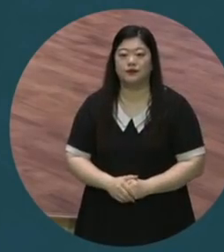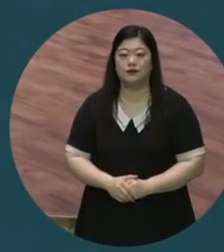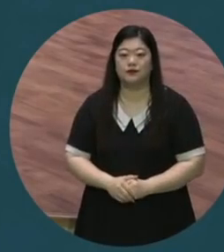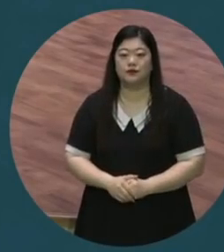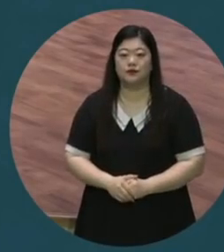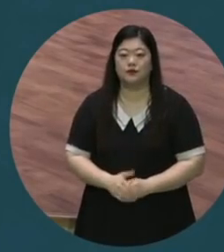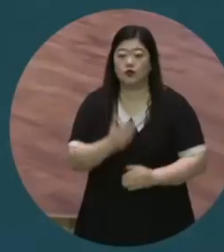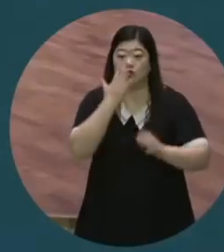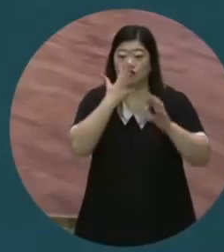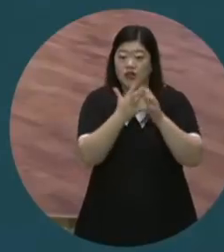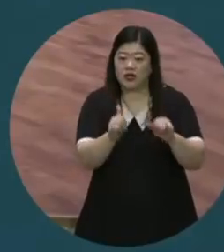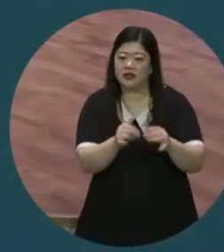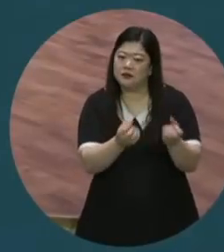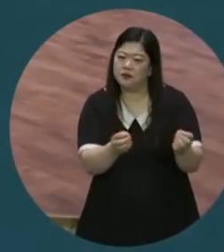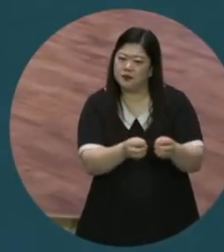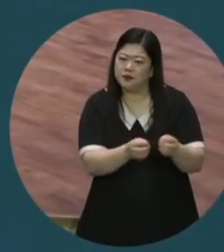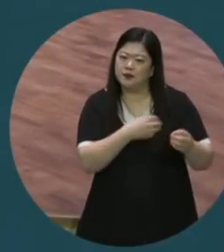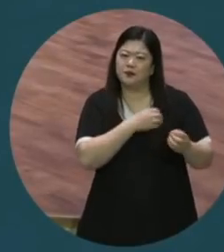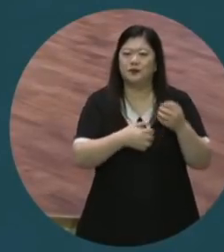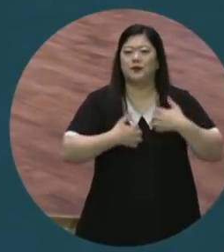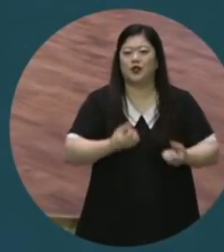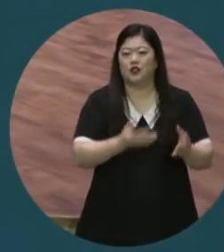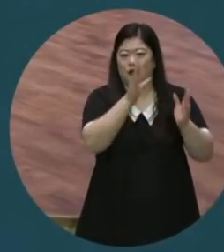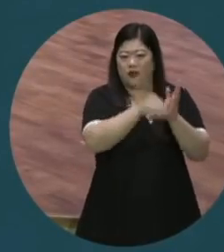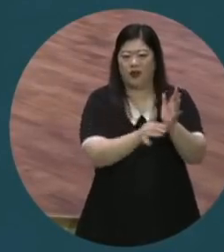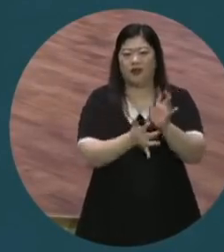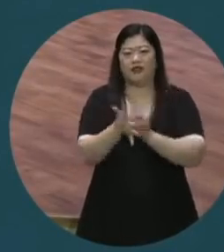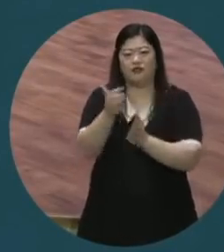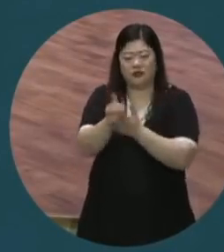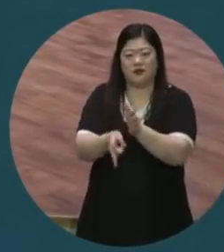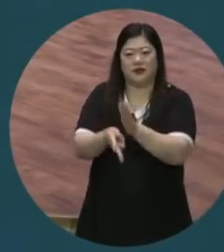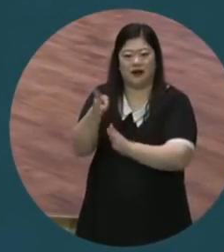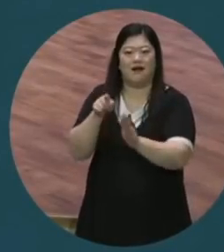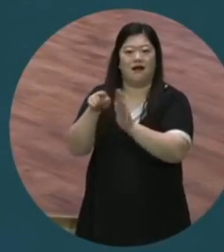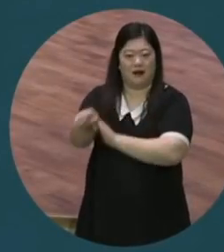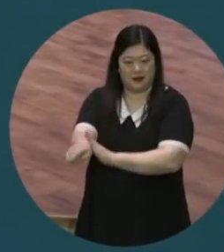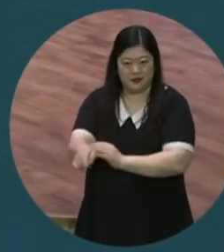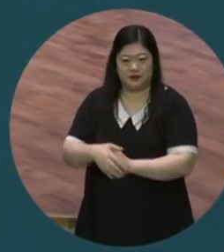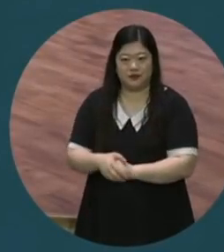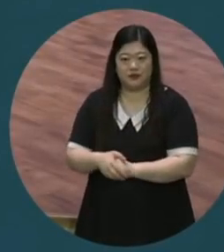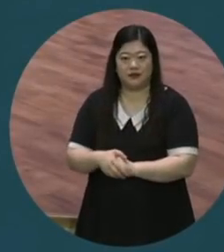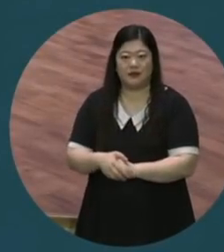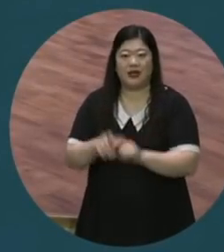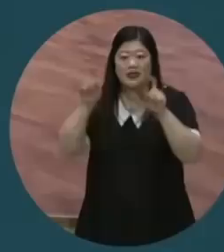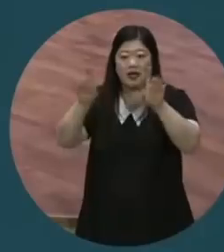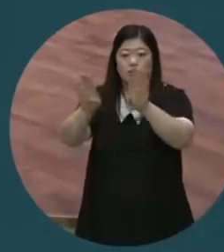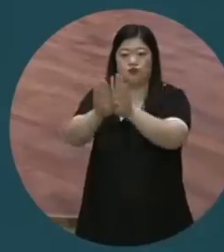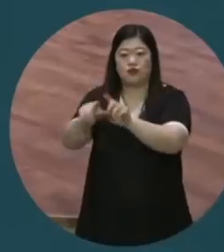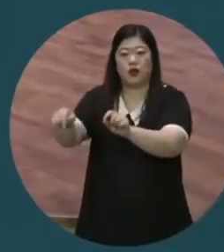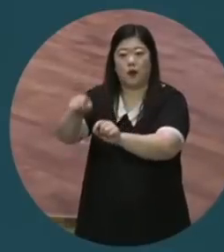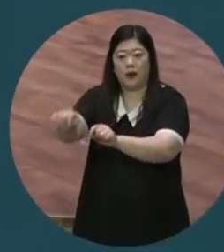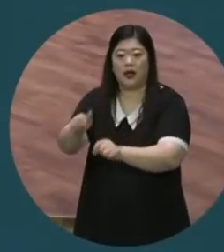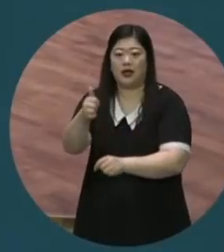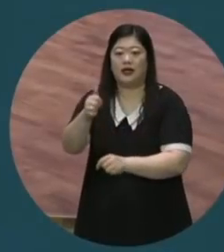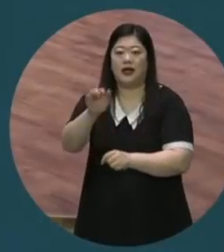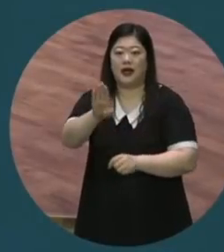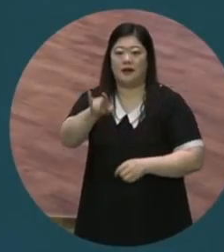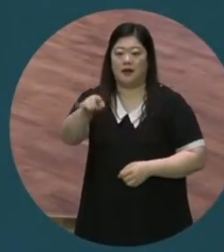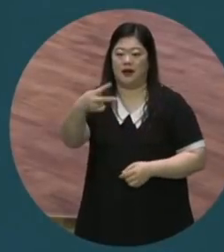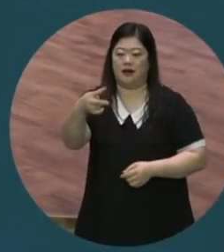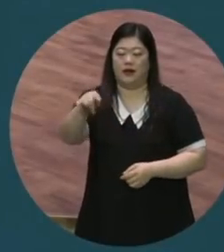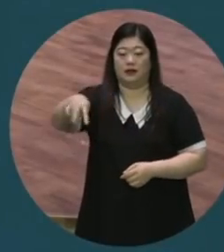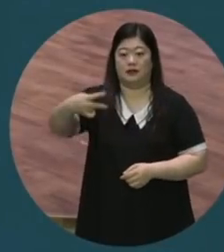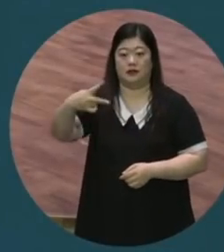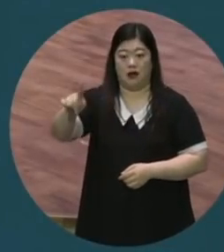그 후에 유대인의 명절이 되어 예수께서 예루살렘에 올라가시니라. 예루살렘에 있는 양문 곁에 히브리 말로